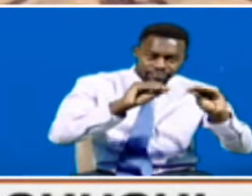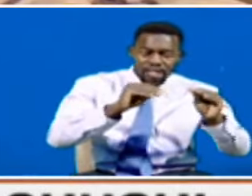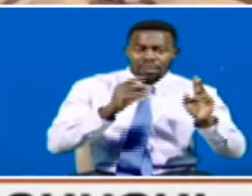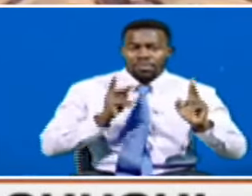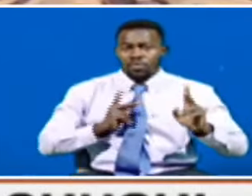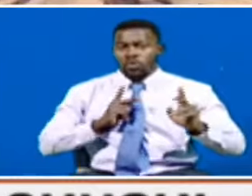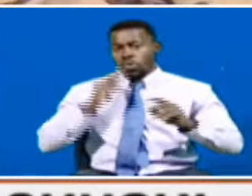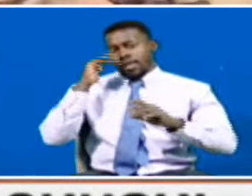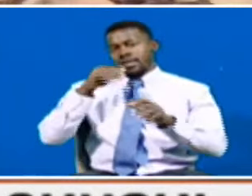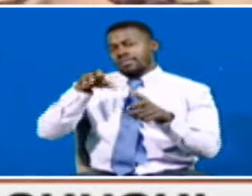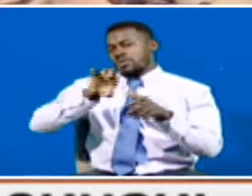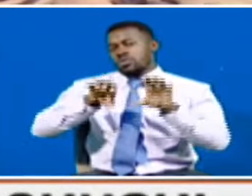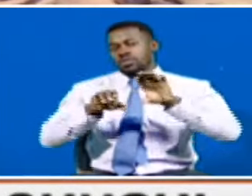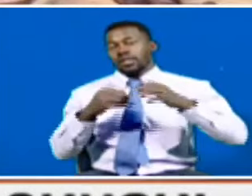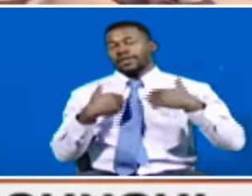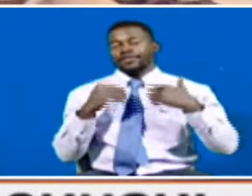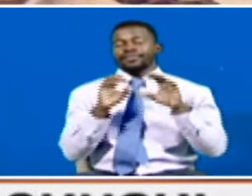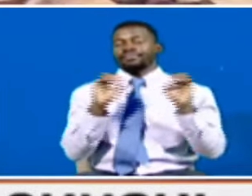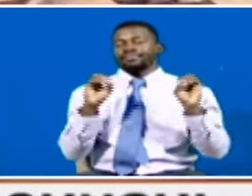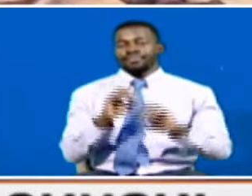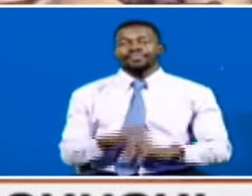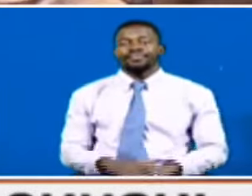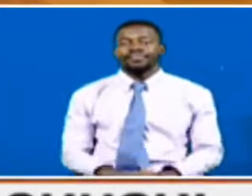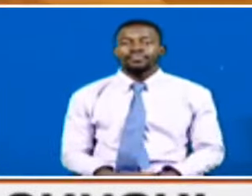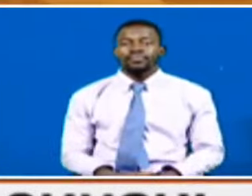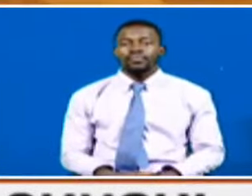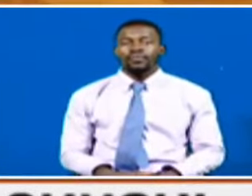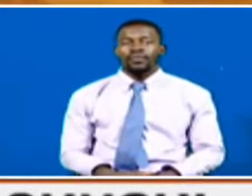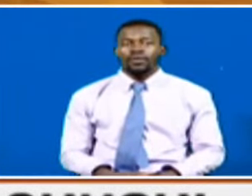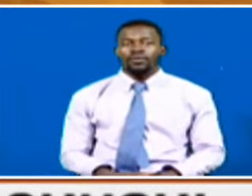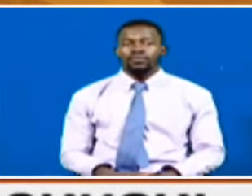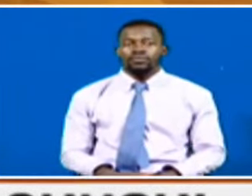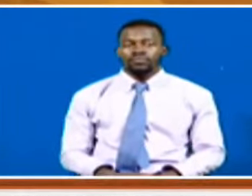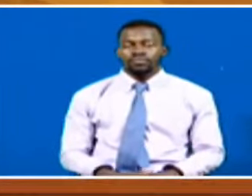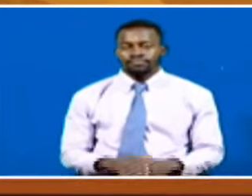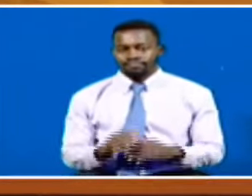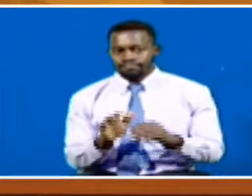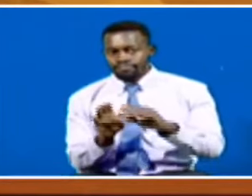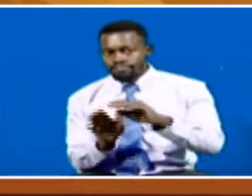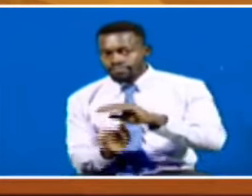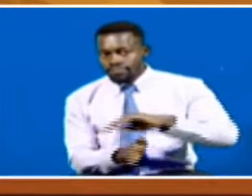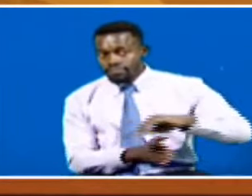kemikali. Ken Gashuhi, KTN News. Kwingineko, Rais William Ruto amezindua